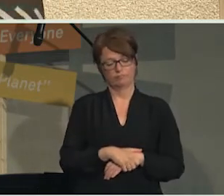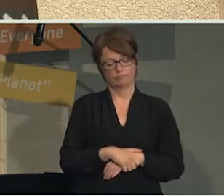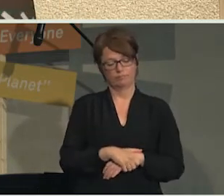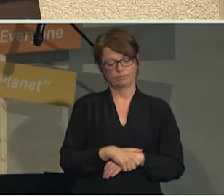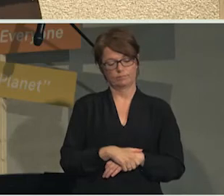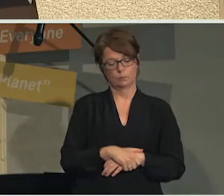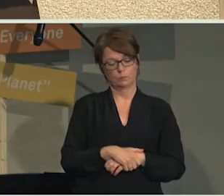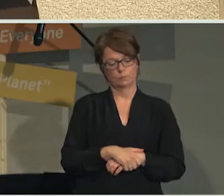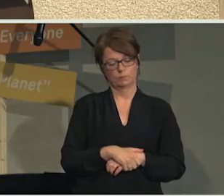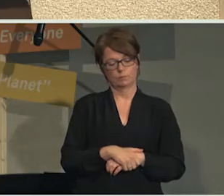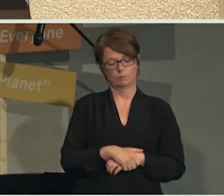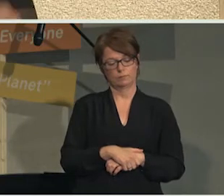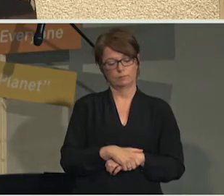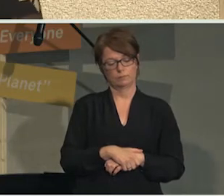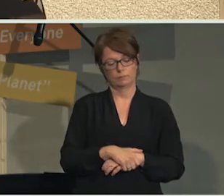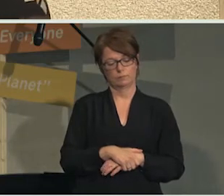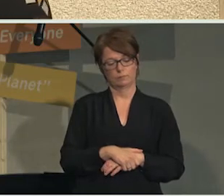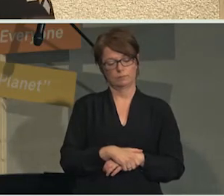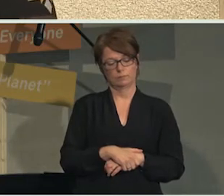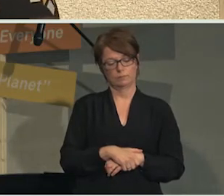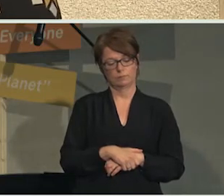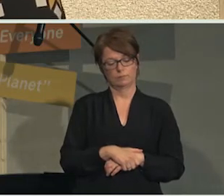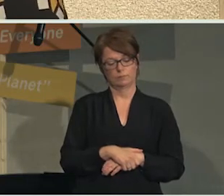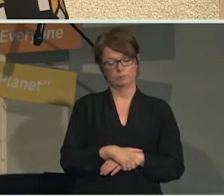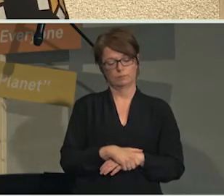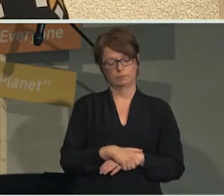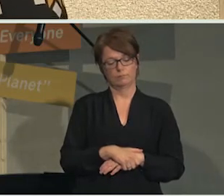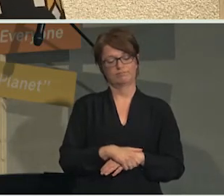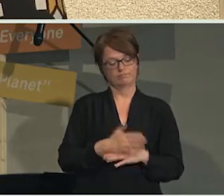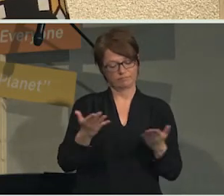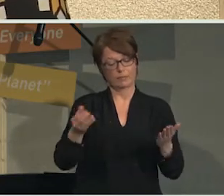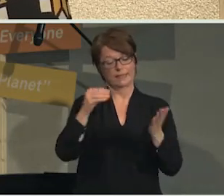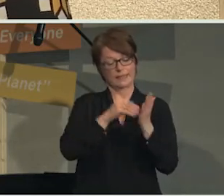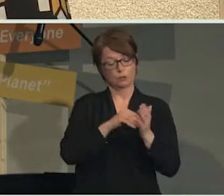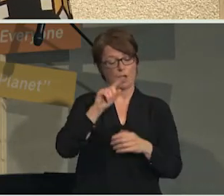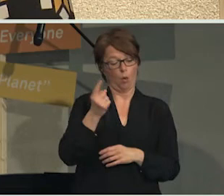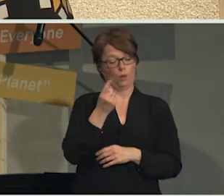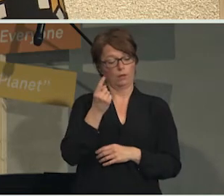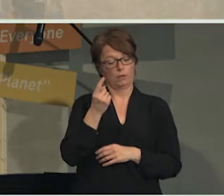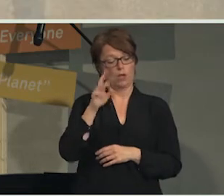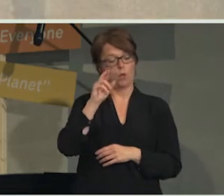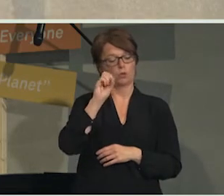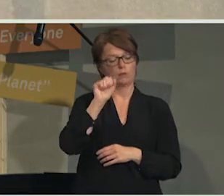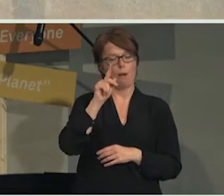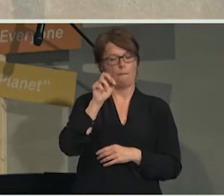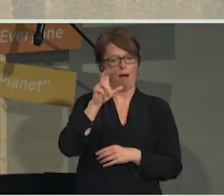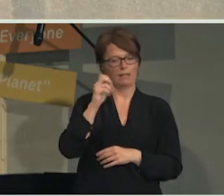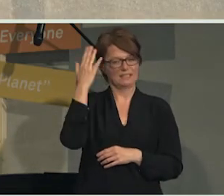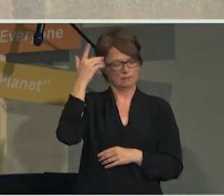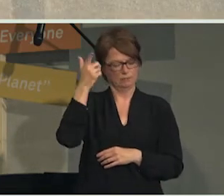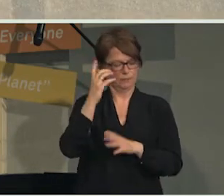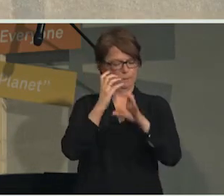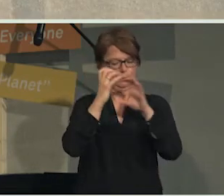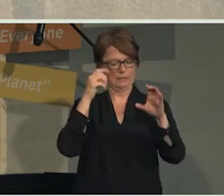die Projektkoordination dieses Boykotts übernommen hat. Und Rosa Parks und Martin Luther King haben